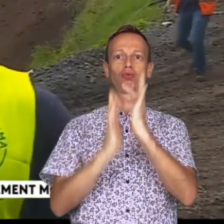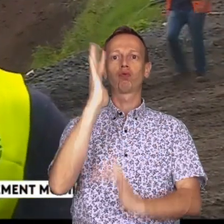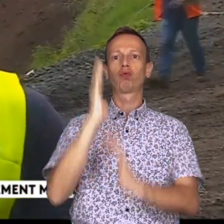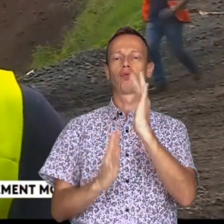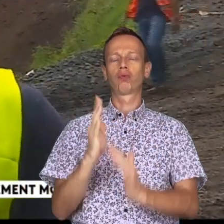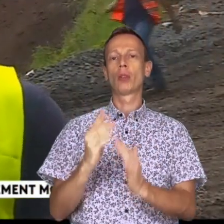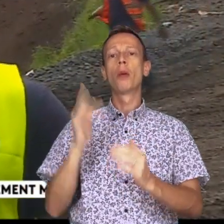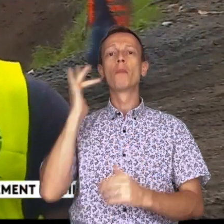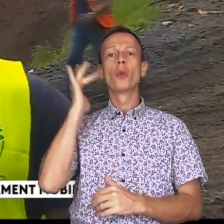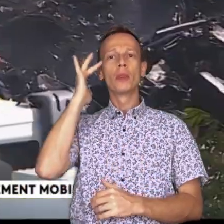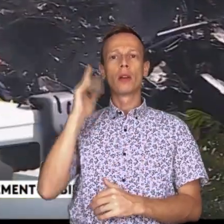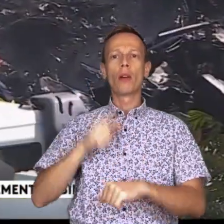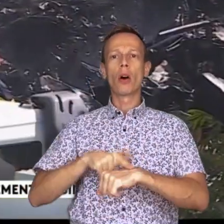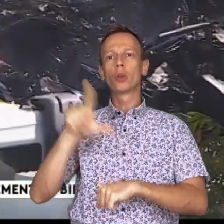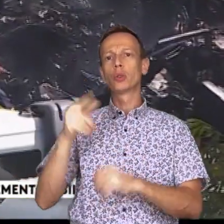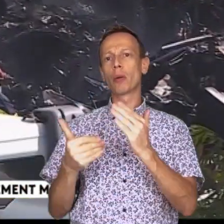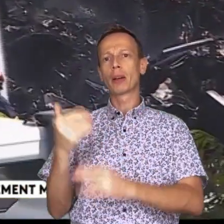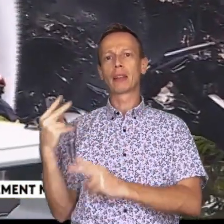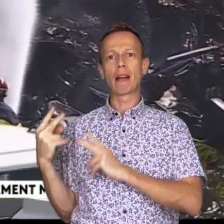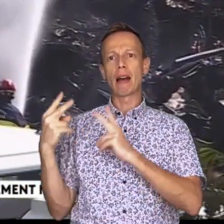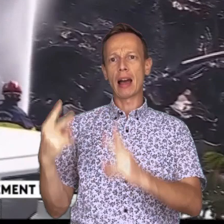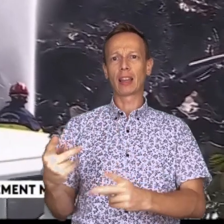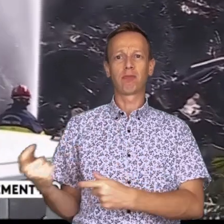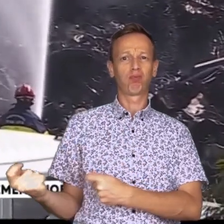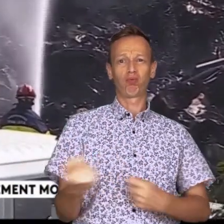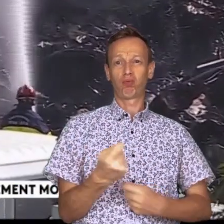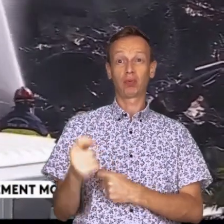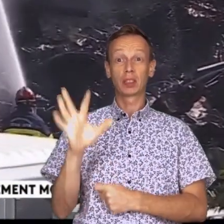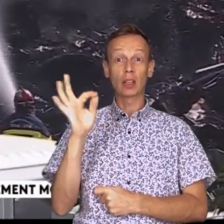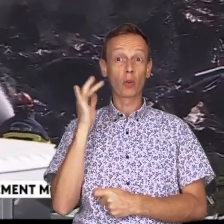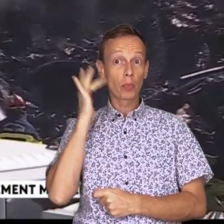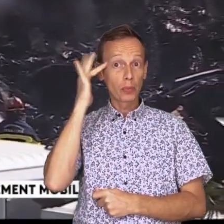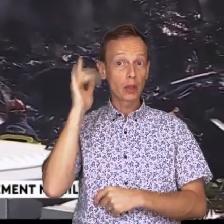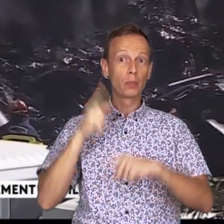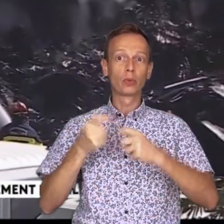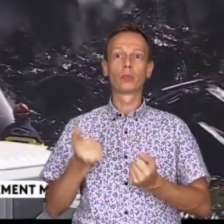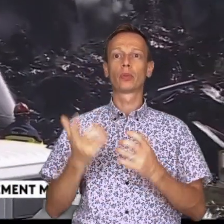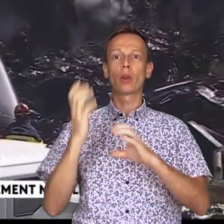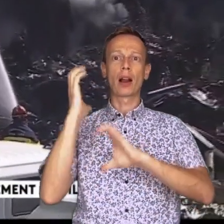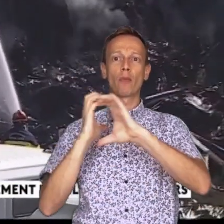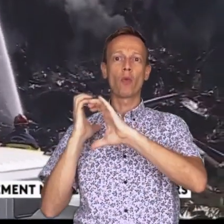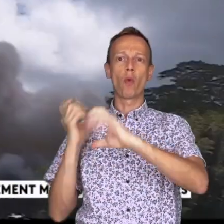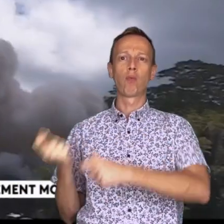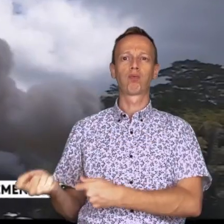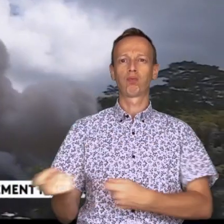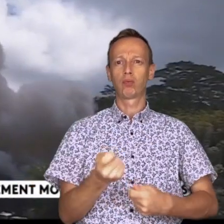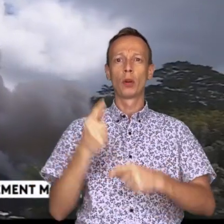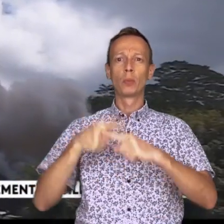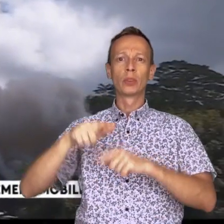Les pompiers sont arrivés à 2 heures du matin ce matin. Ils ont mis beaucoup de moyens en œuvre, 50 pompiers, plusieurs camions-citernes,